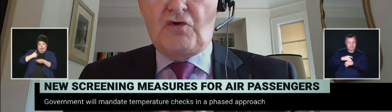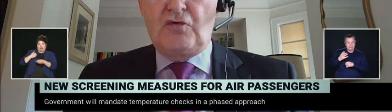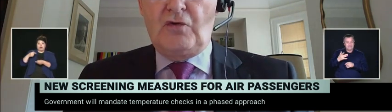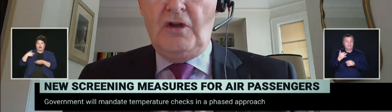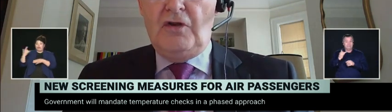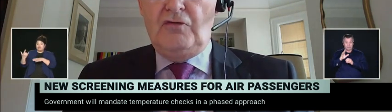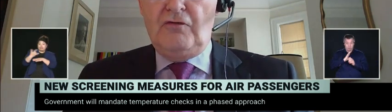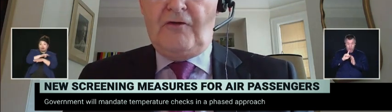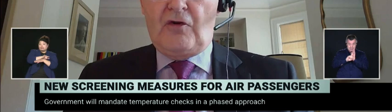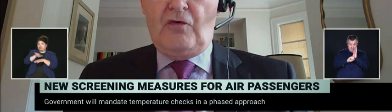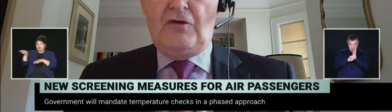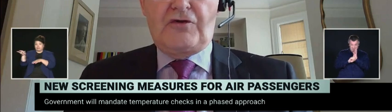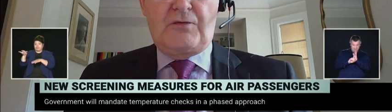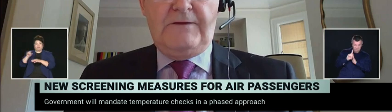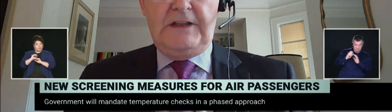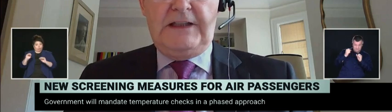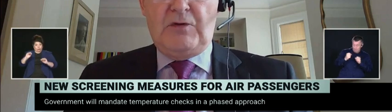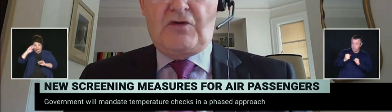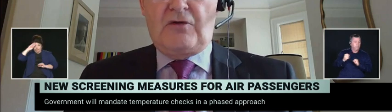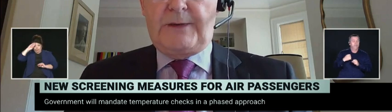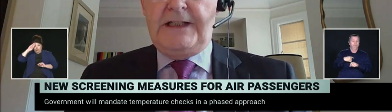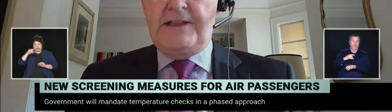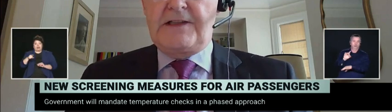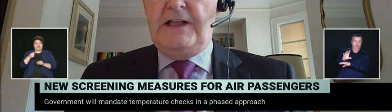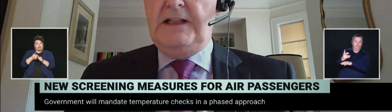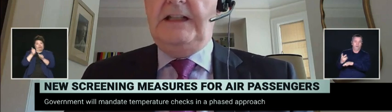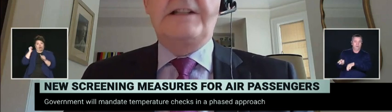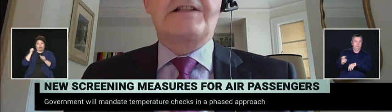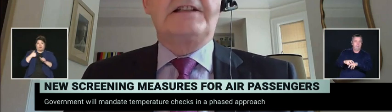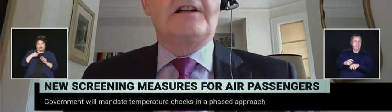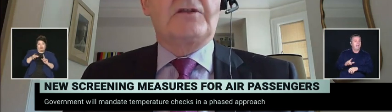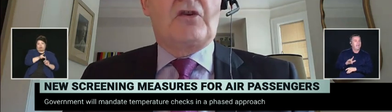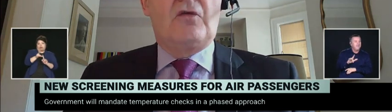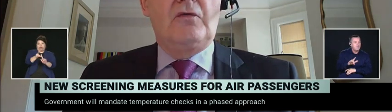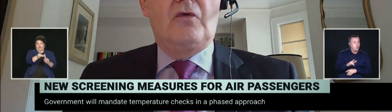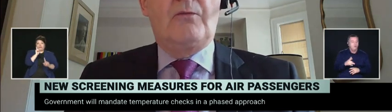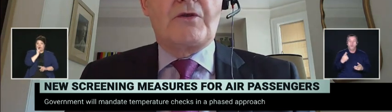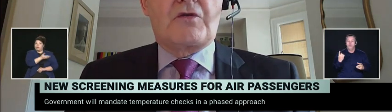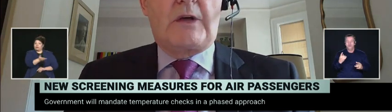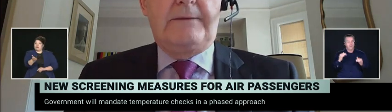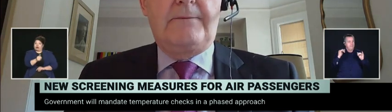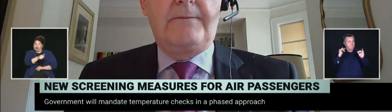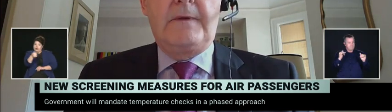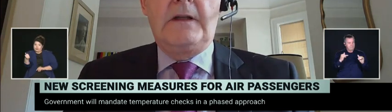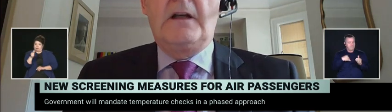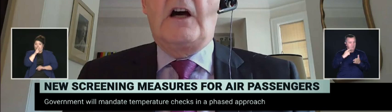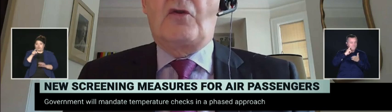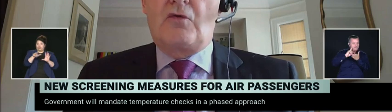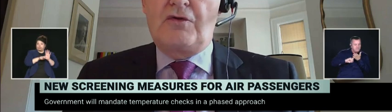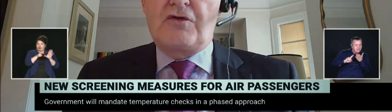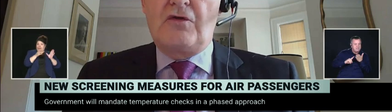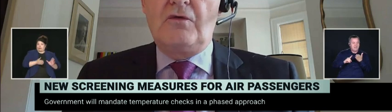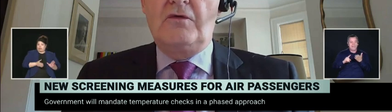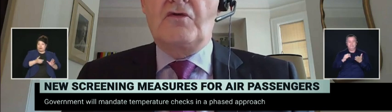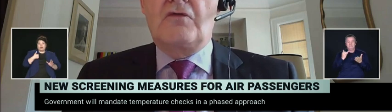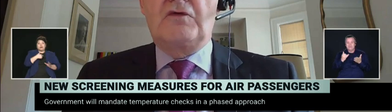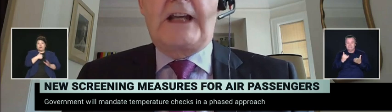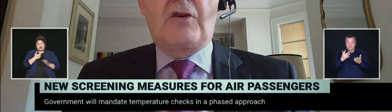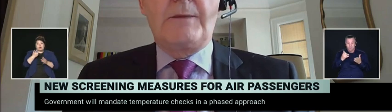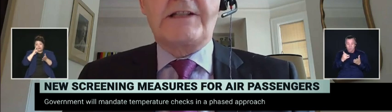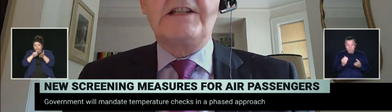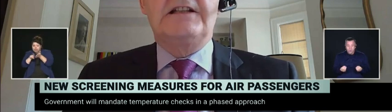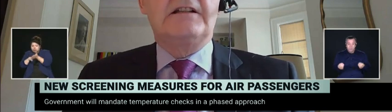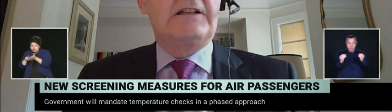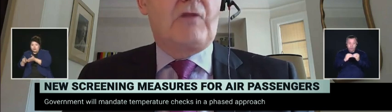Comme toujours, nous ferons le suivi des mesures prises et les étendrons au besoin. En conclusion, je